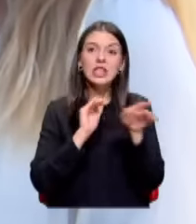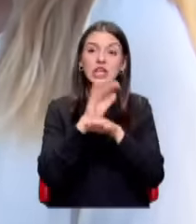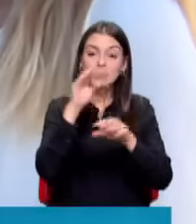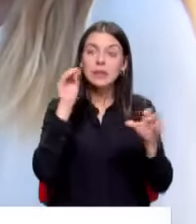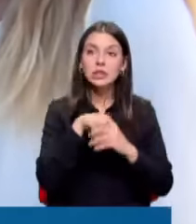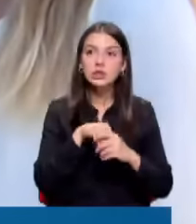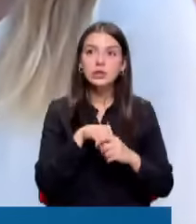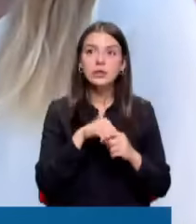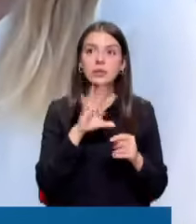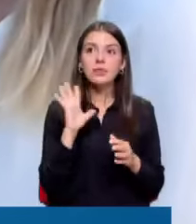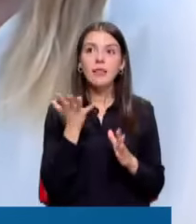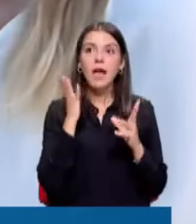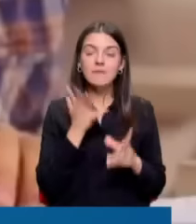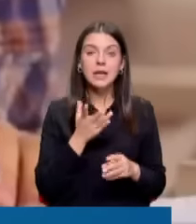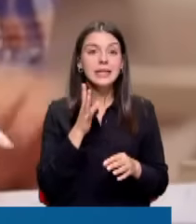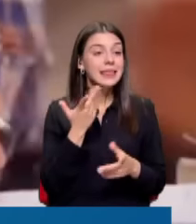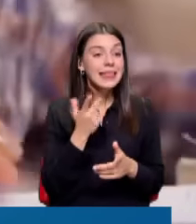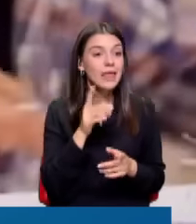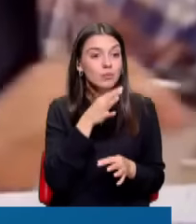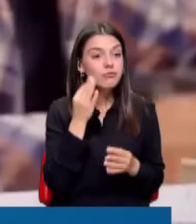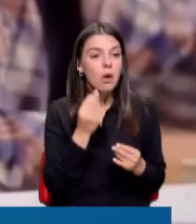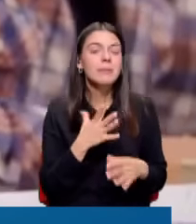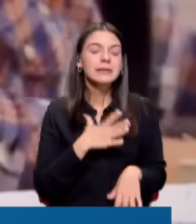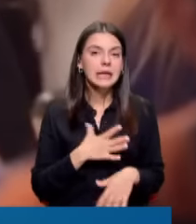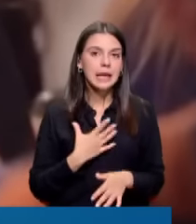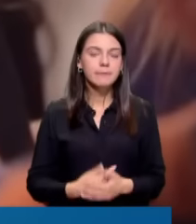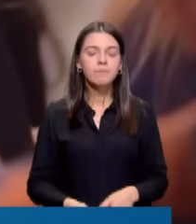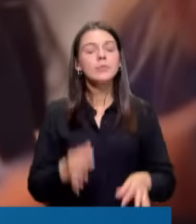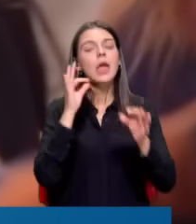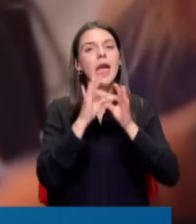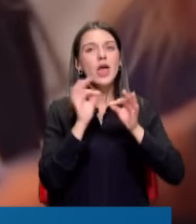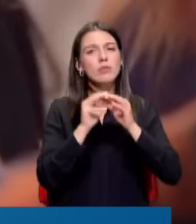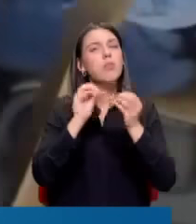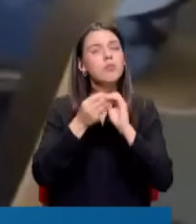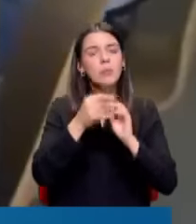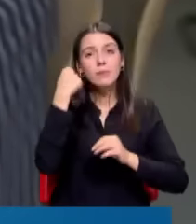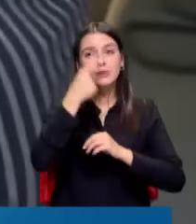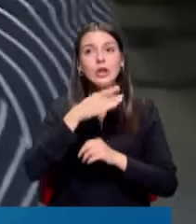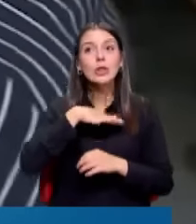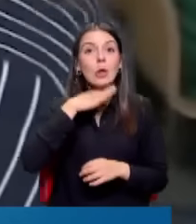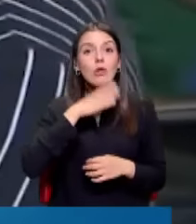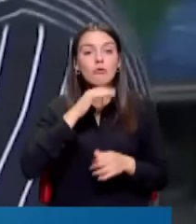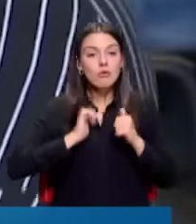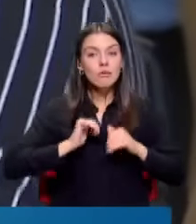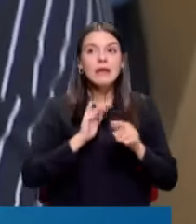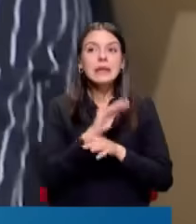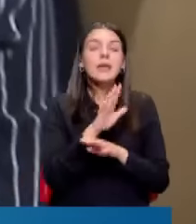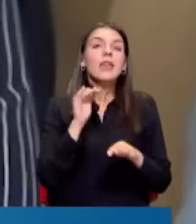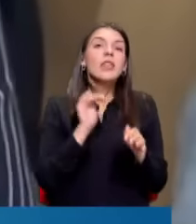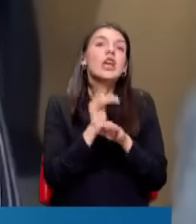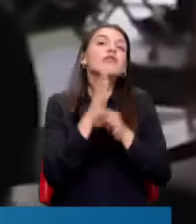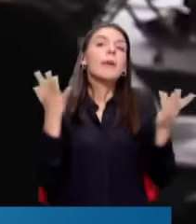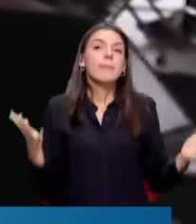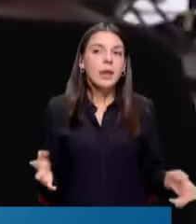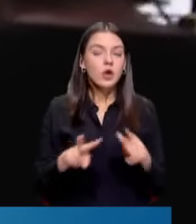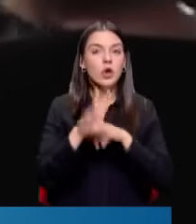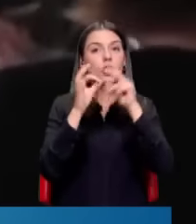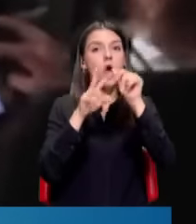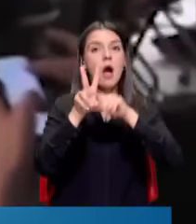noktasında daha dolu dolu yaşamak isterdim. Ekonomik sorunlar yüzünden dolu dolu yaşayamıyorlar öğrencilik hayatlarını. YÜKAK verilerine